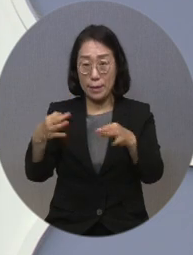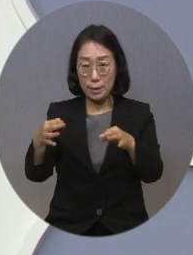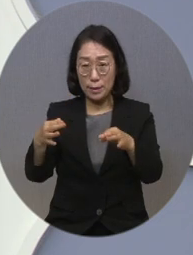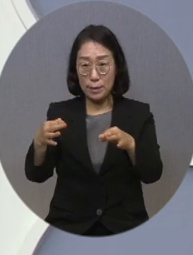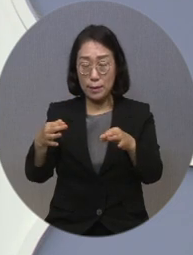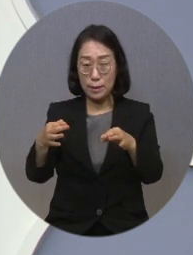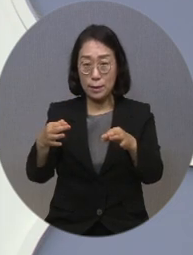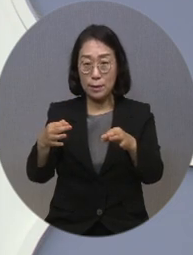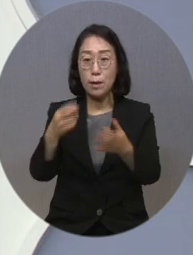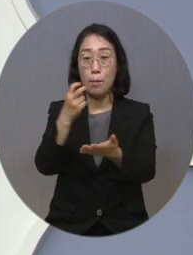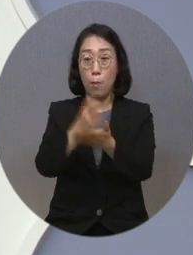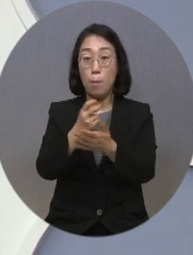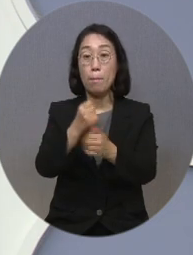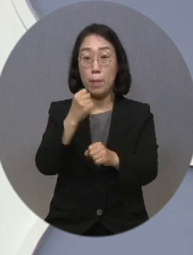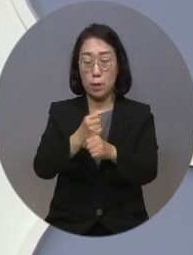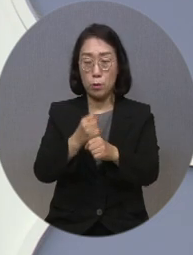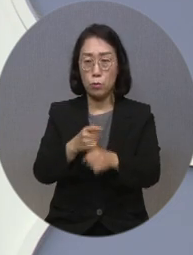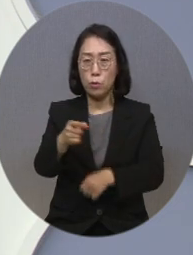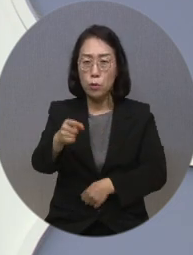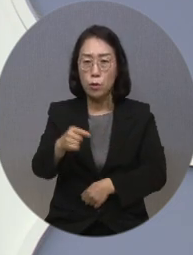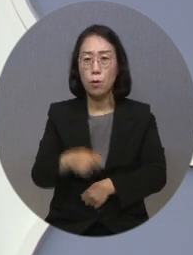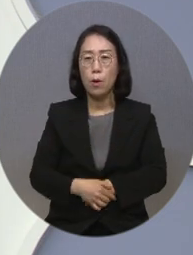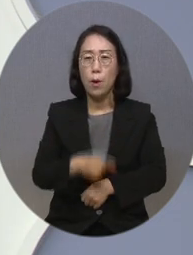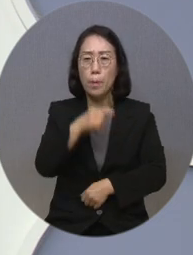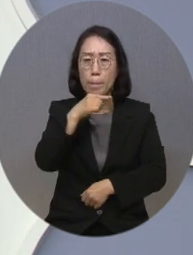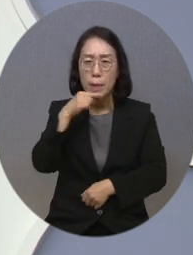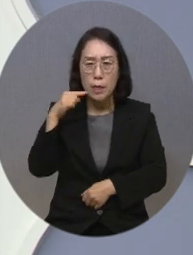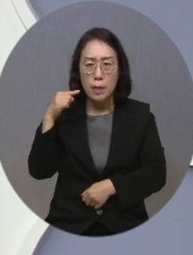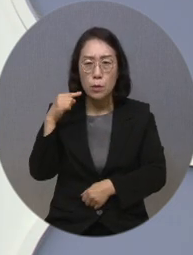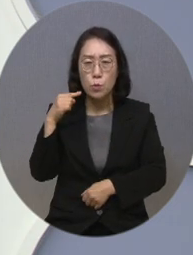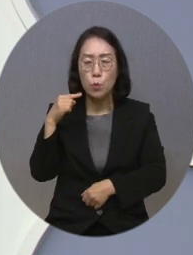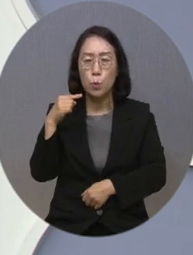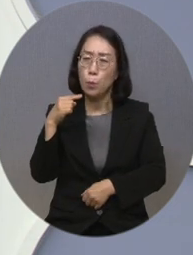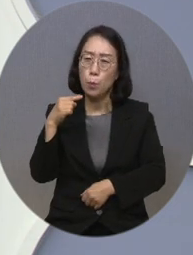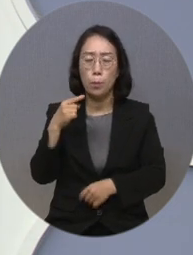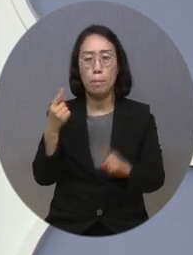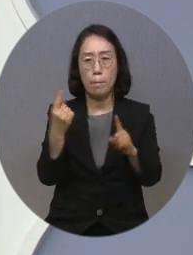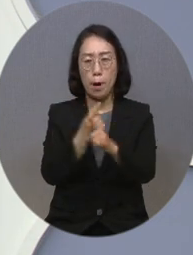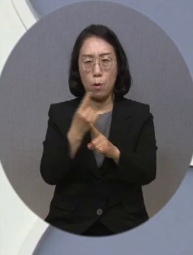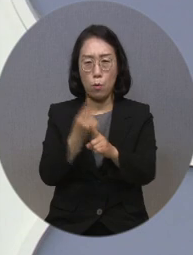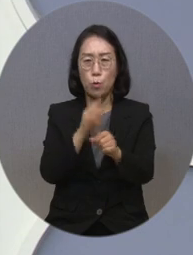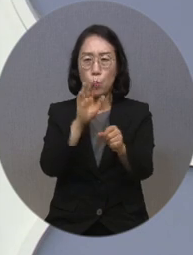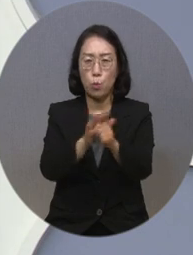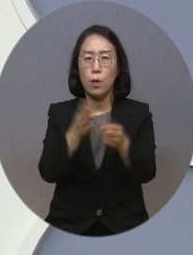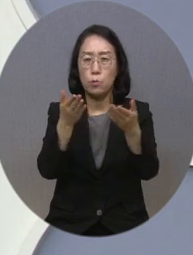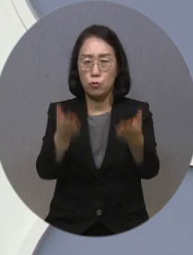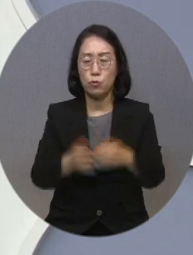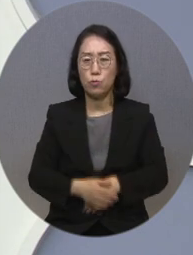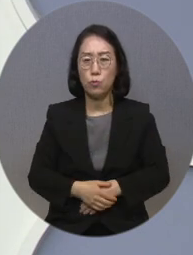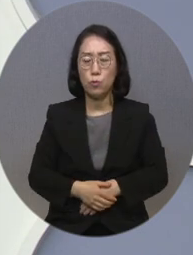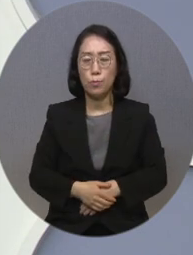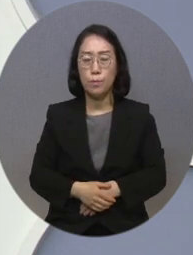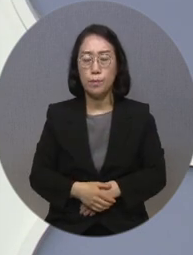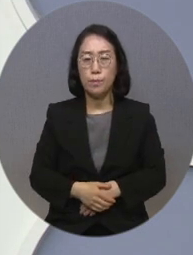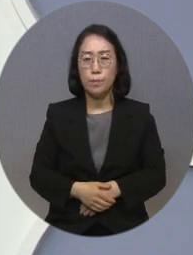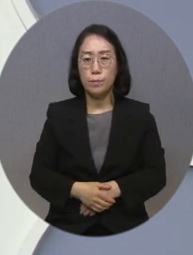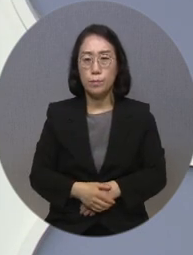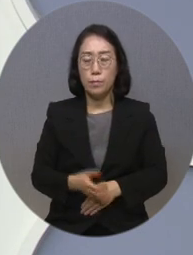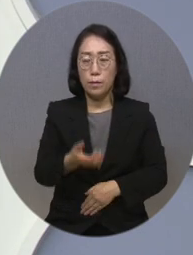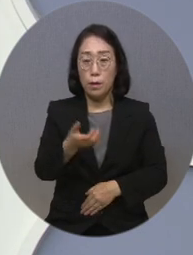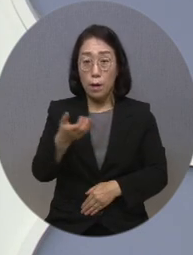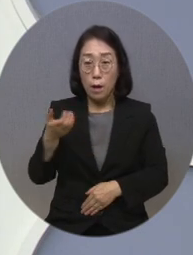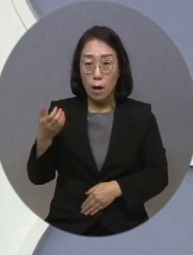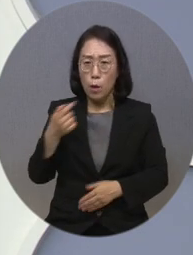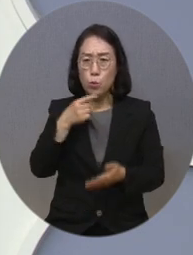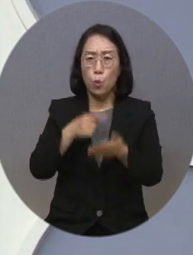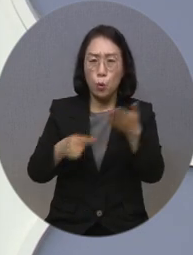이 사람들의 채무 조정을 좀 해줘야 된다고 생각합니다. 이분들이 한꺼번에 지금 아까도 말씀 올렸지만 많은